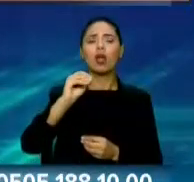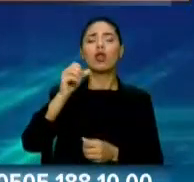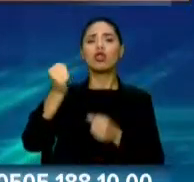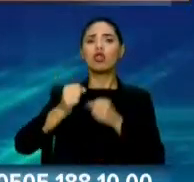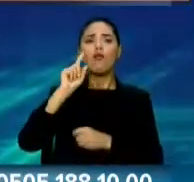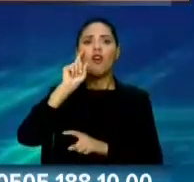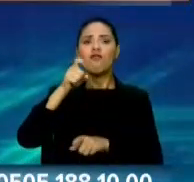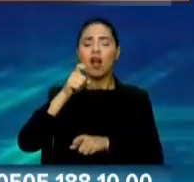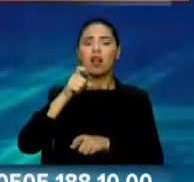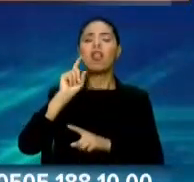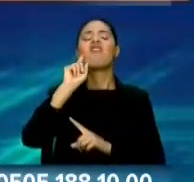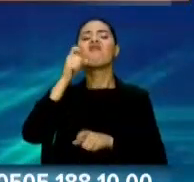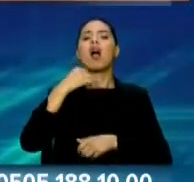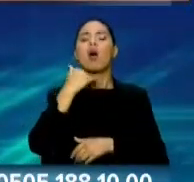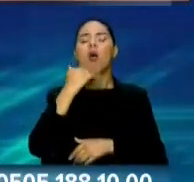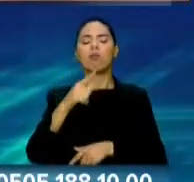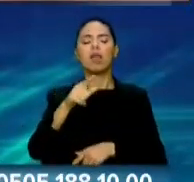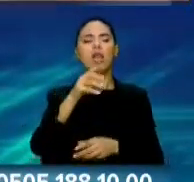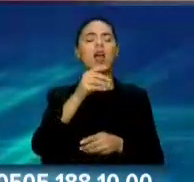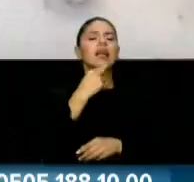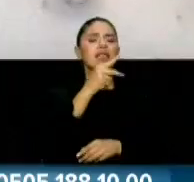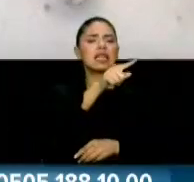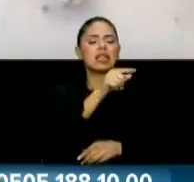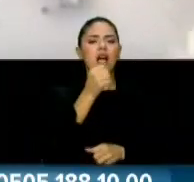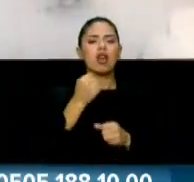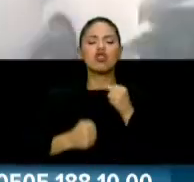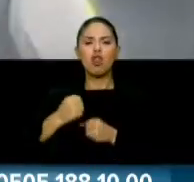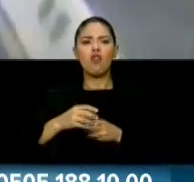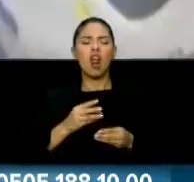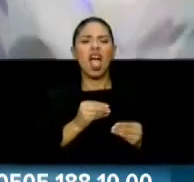ama edemedi. Üzerinden geçti.